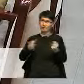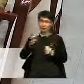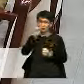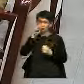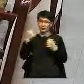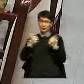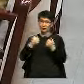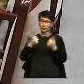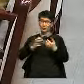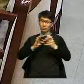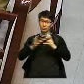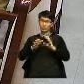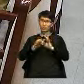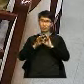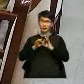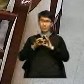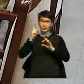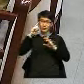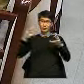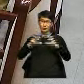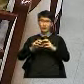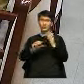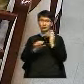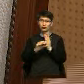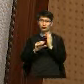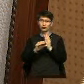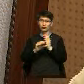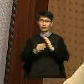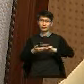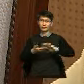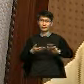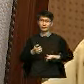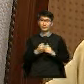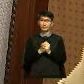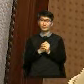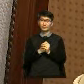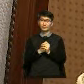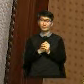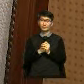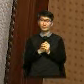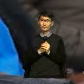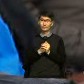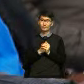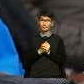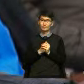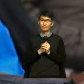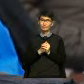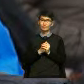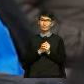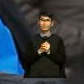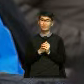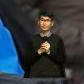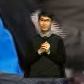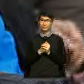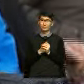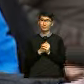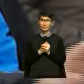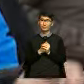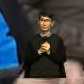토론회 등을 통해 의견을 모으는 과정이 필요하다는 입장입니다 딜라이트 서울 경기 케이블 tv 순성